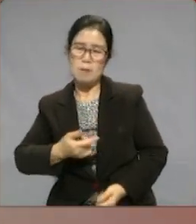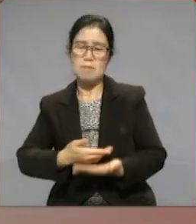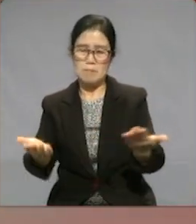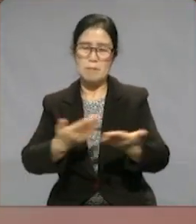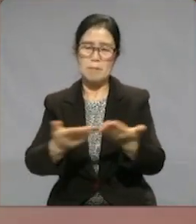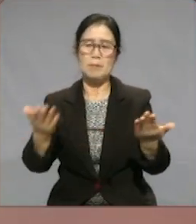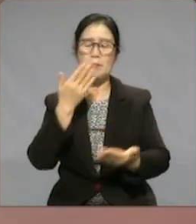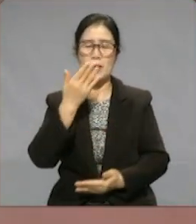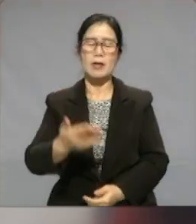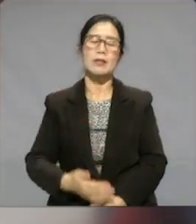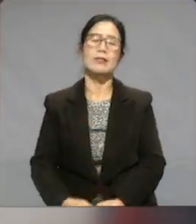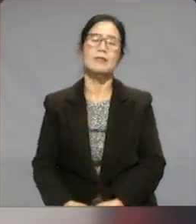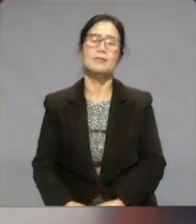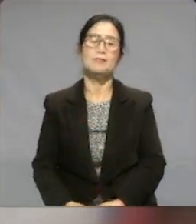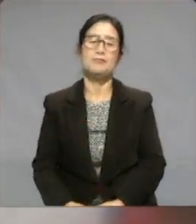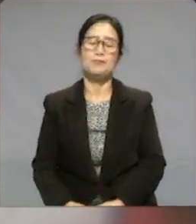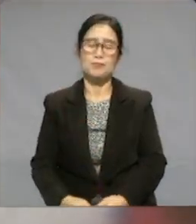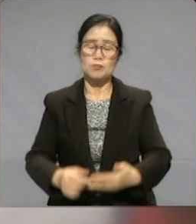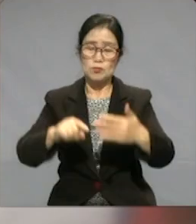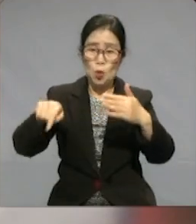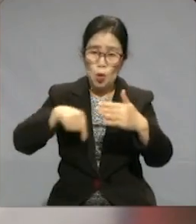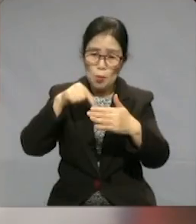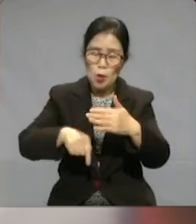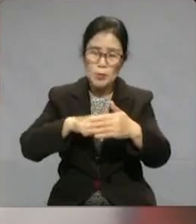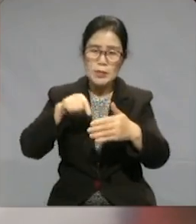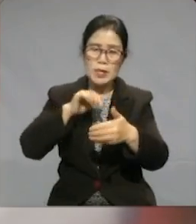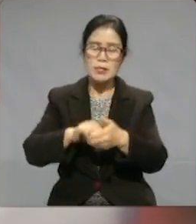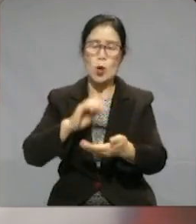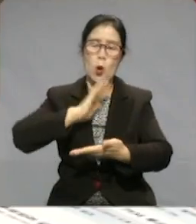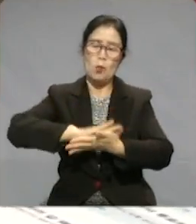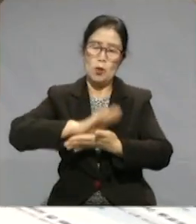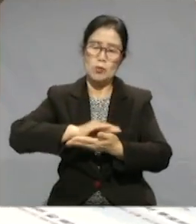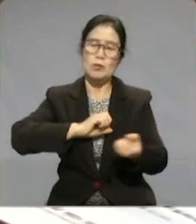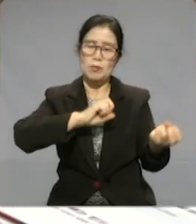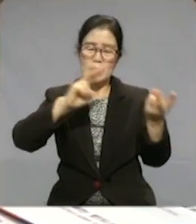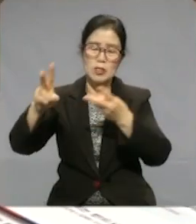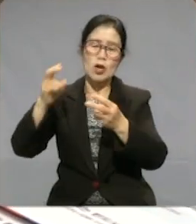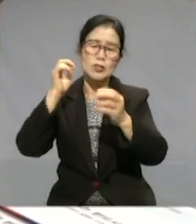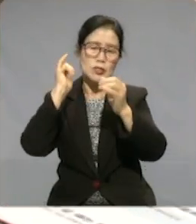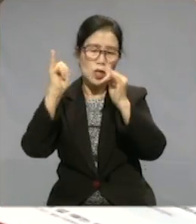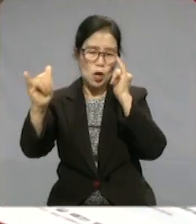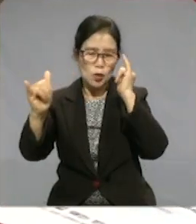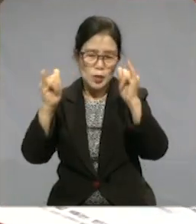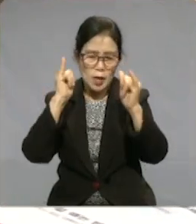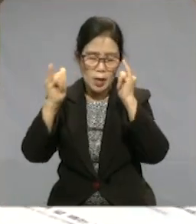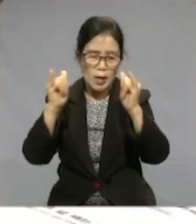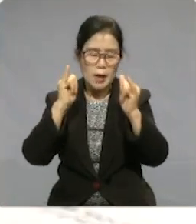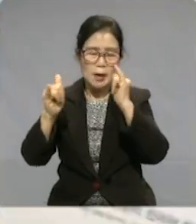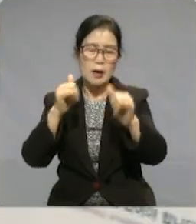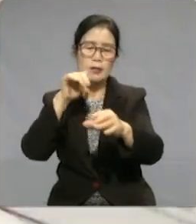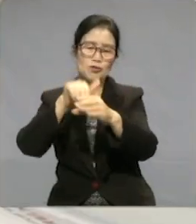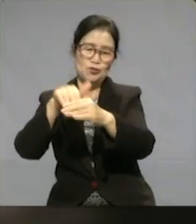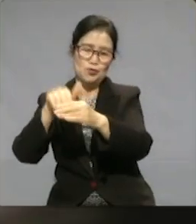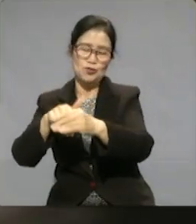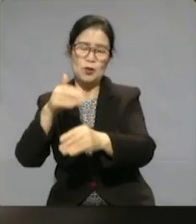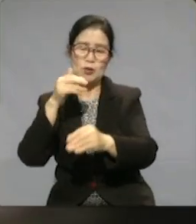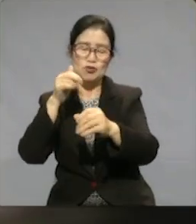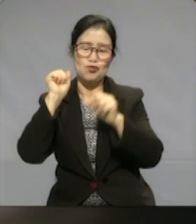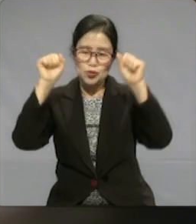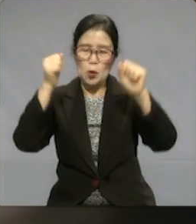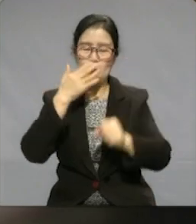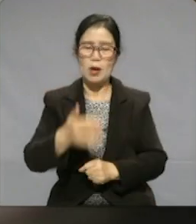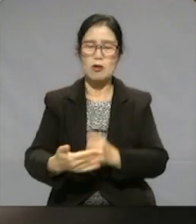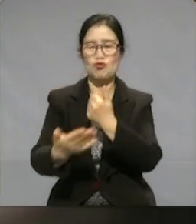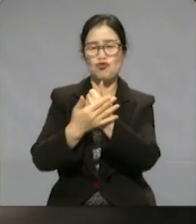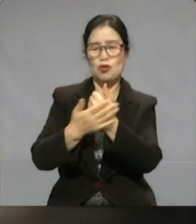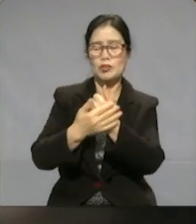있습니다. 일정 범위 내에서 홍보물 발송과 전화를 통한 선거운동도 가능합니다. 후원금도